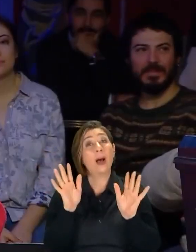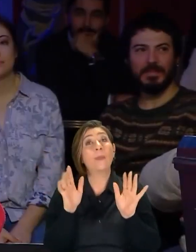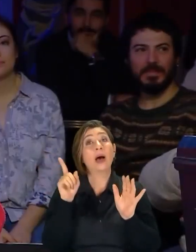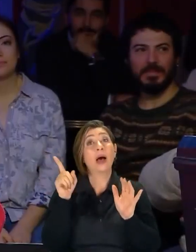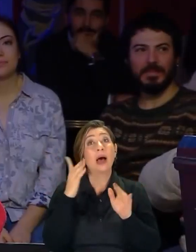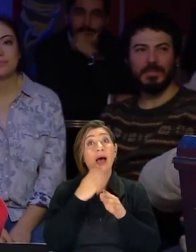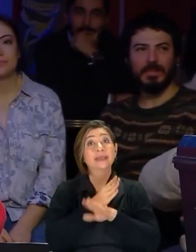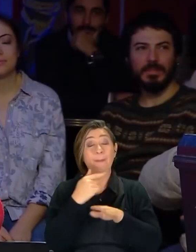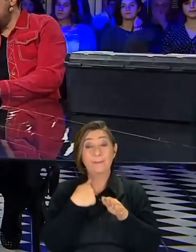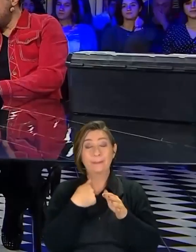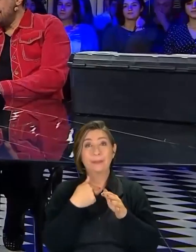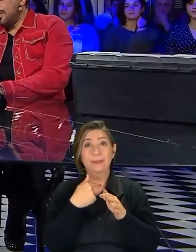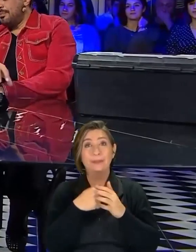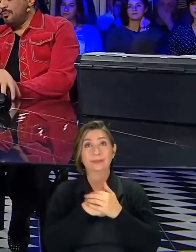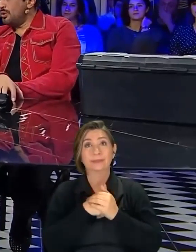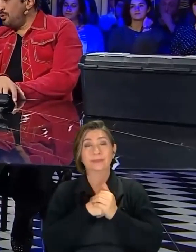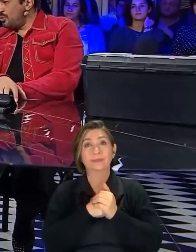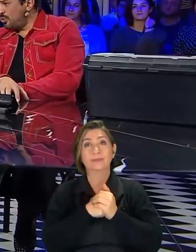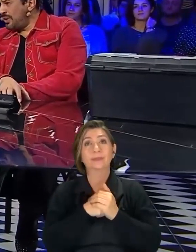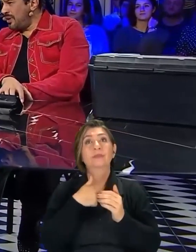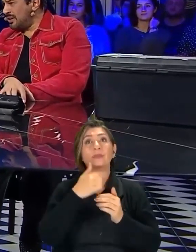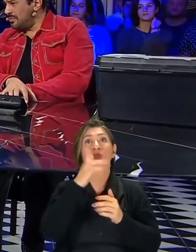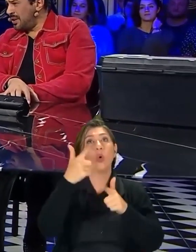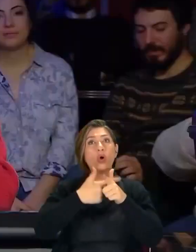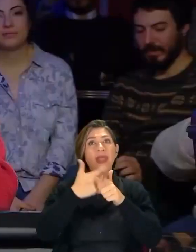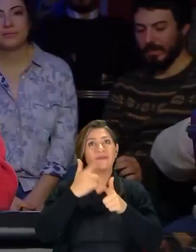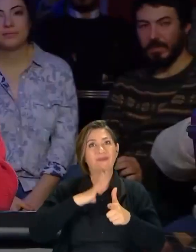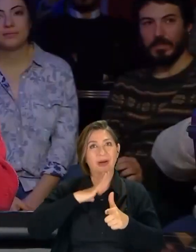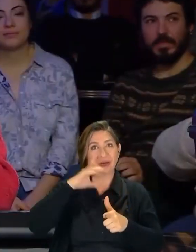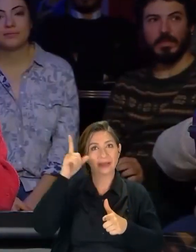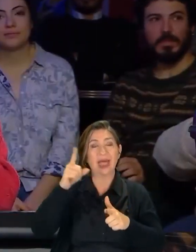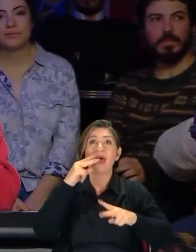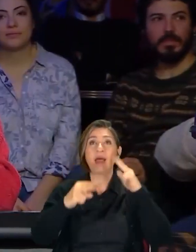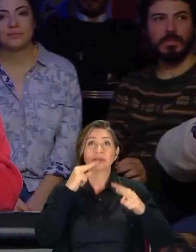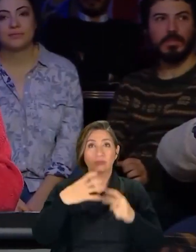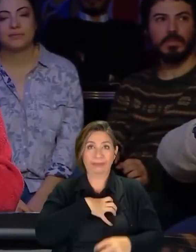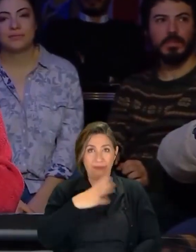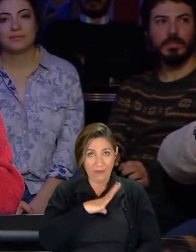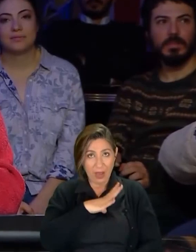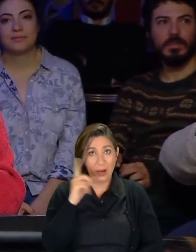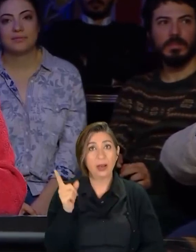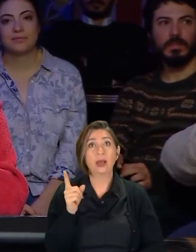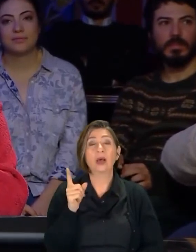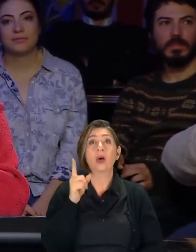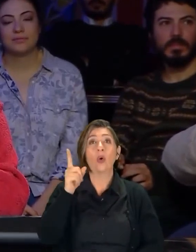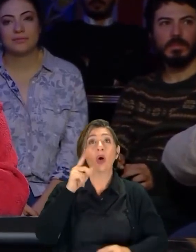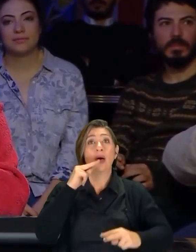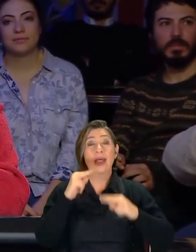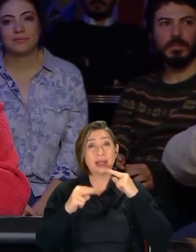Aslında benim adım yani Şöyle ki benim orada biliyorsun otelim vardı bir de Eee restoranım vardı Eee o